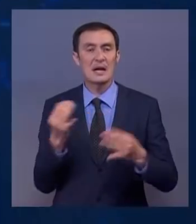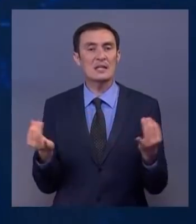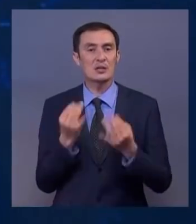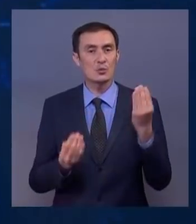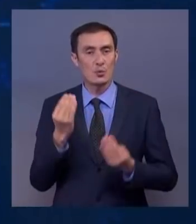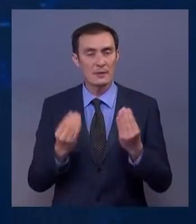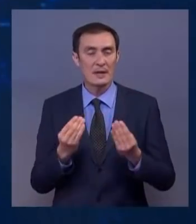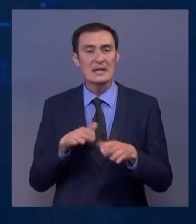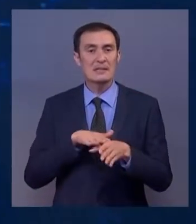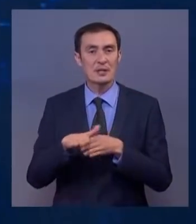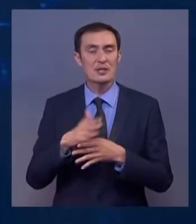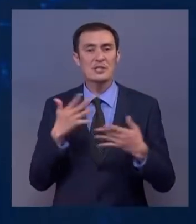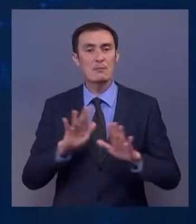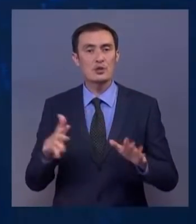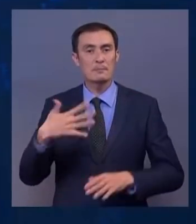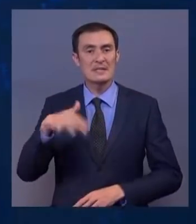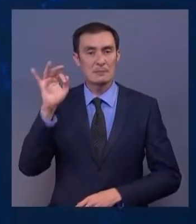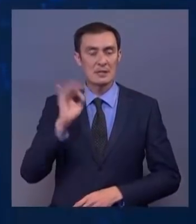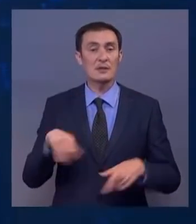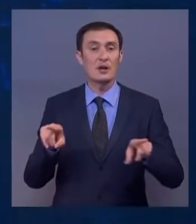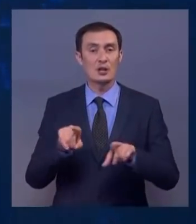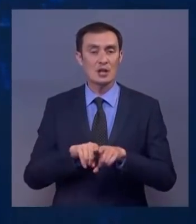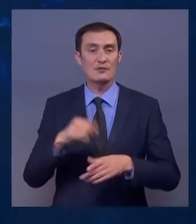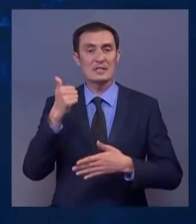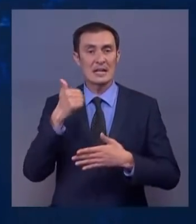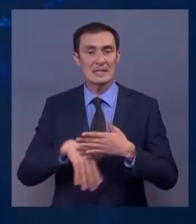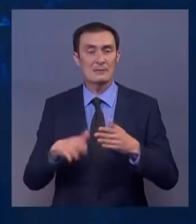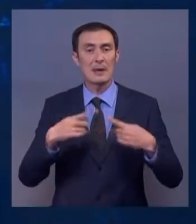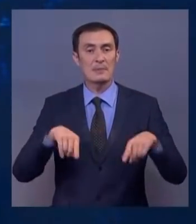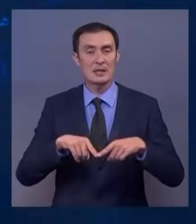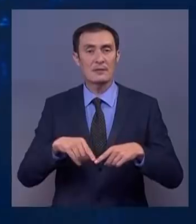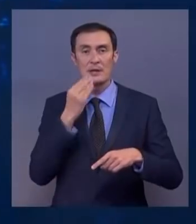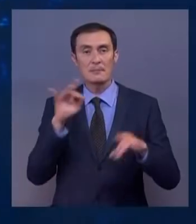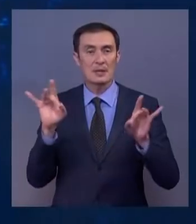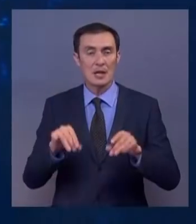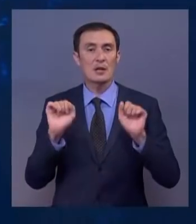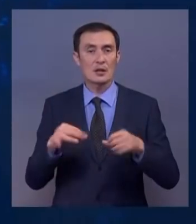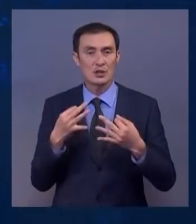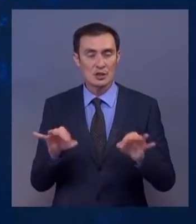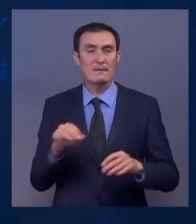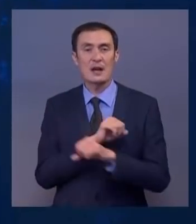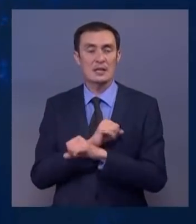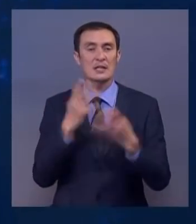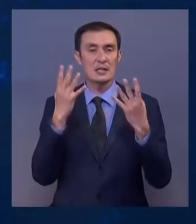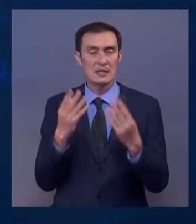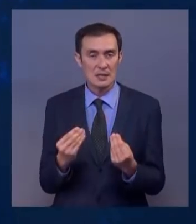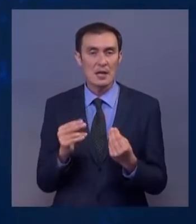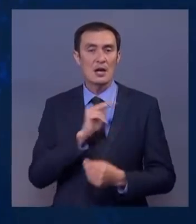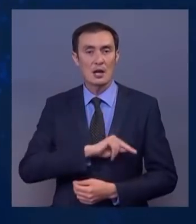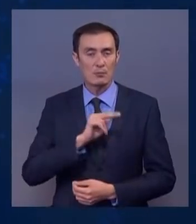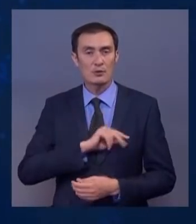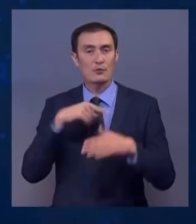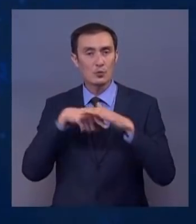аттракционов с заполняемостью не больше 50%. Также столичным объектам общественного питания разрешили и в выходные дни принимать посетителей